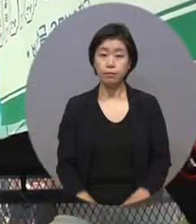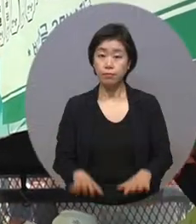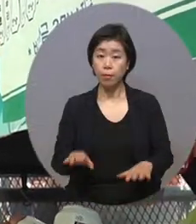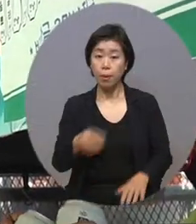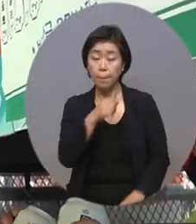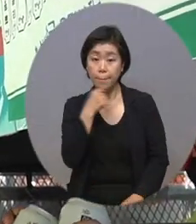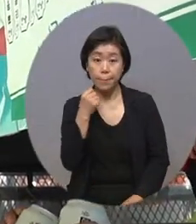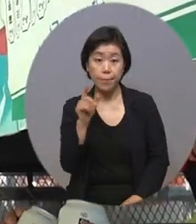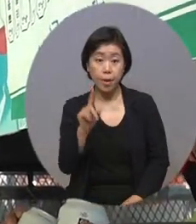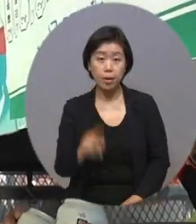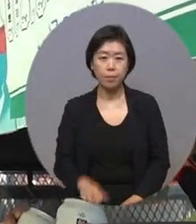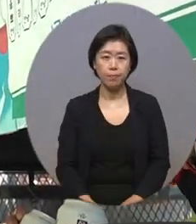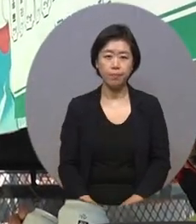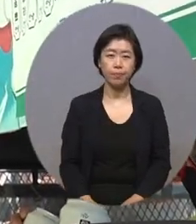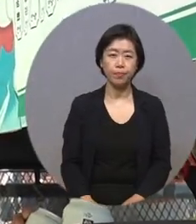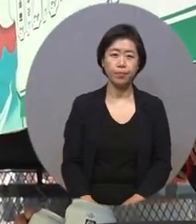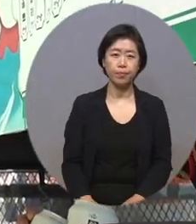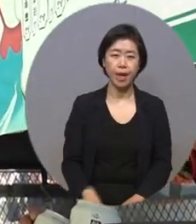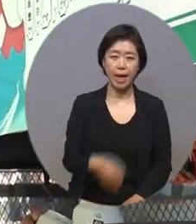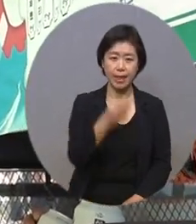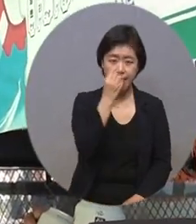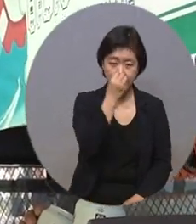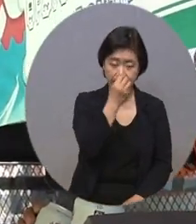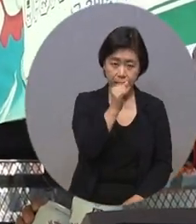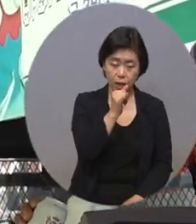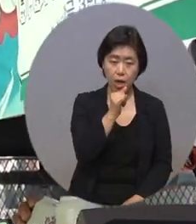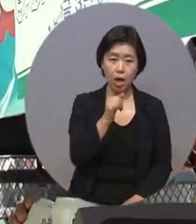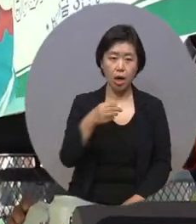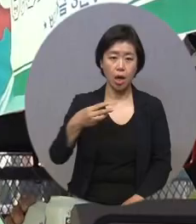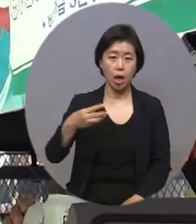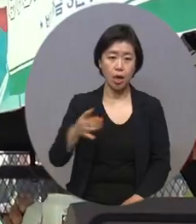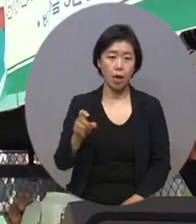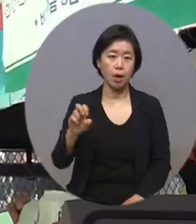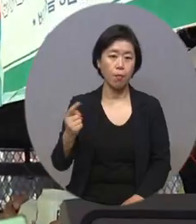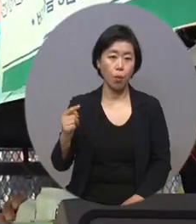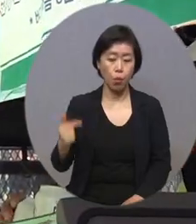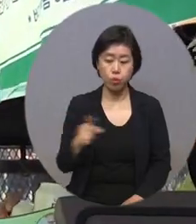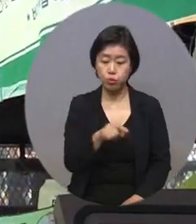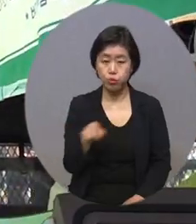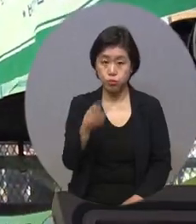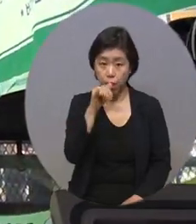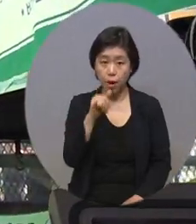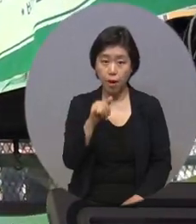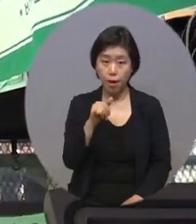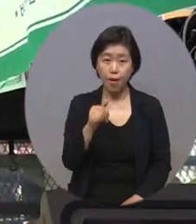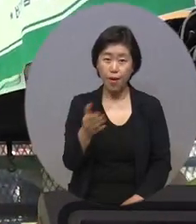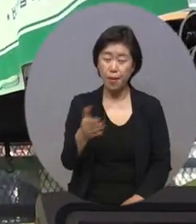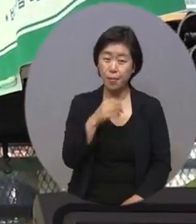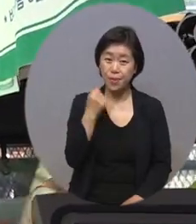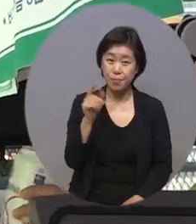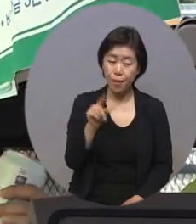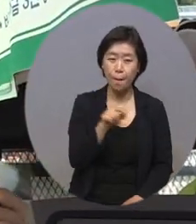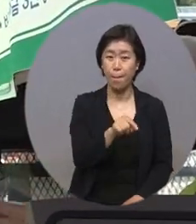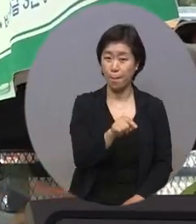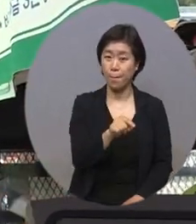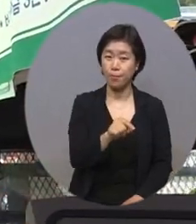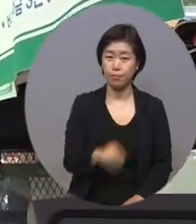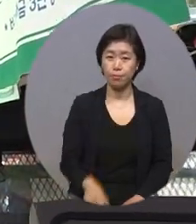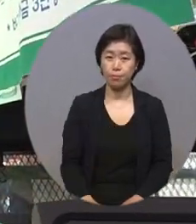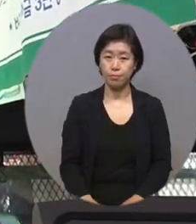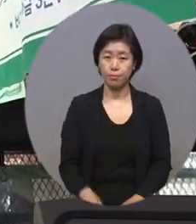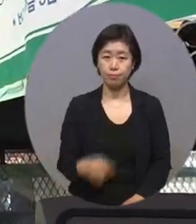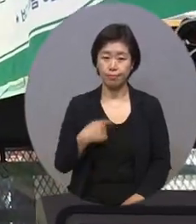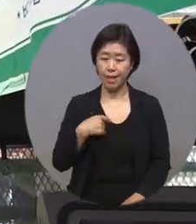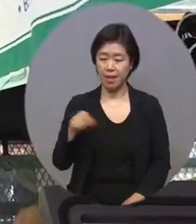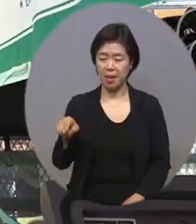스트로베리가 있고 레몬이 있어요. 뭐가 더 맛있어? 뭐가 더 맛있어? 개인적으로 스트로베리. 아, 저 스트로베리. 네, 스트로베리. 그럼 나는 레몬에서 너랑